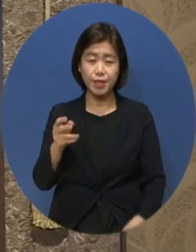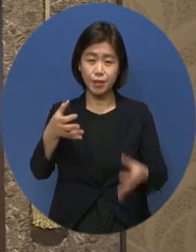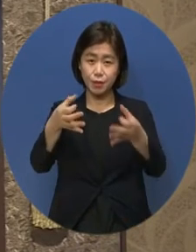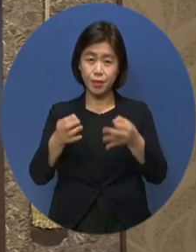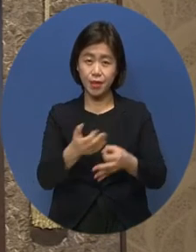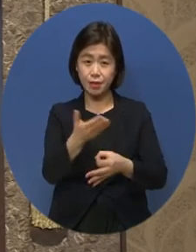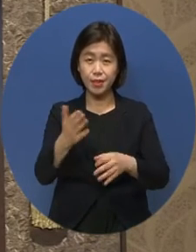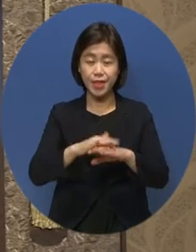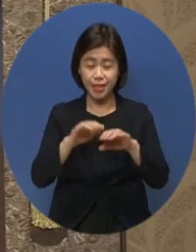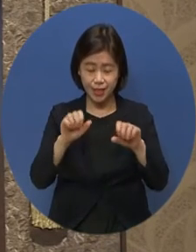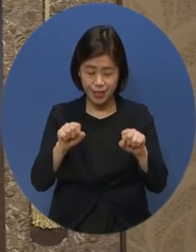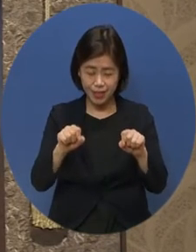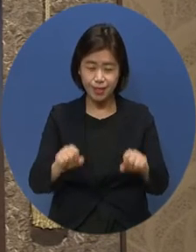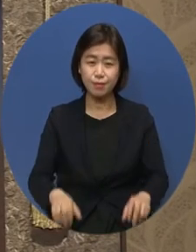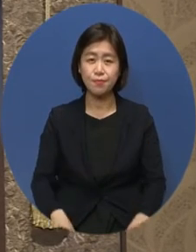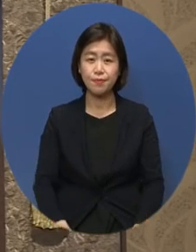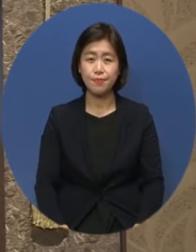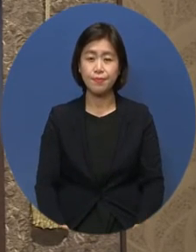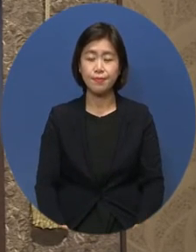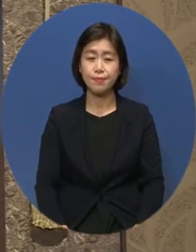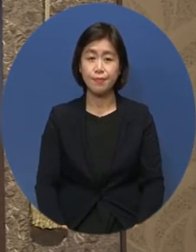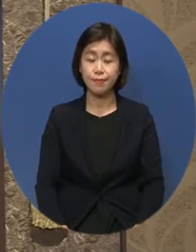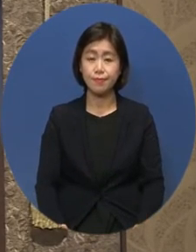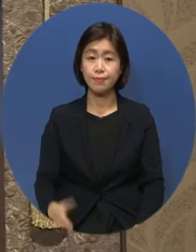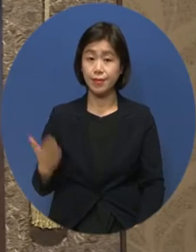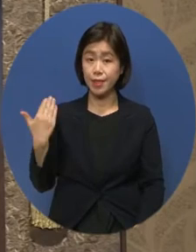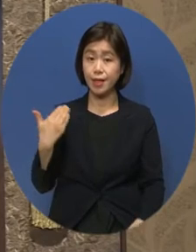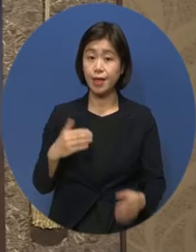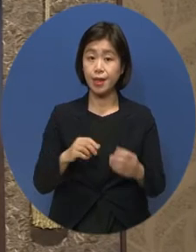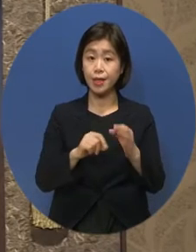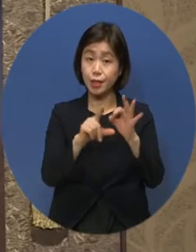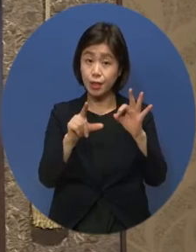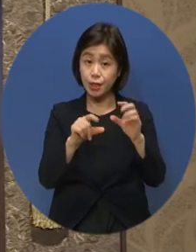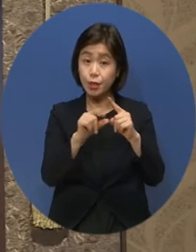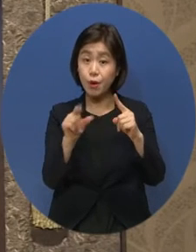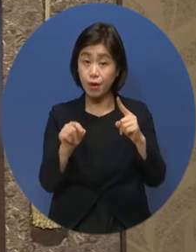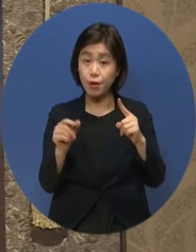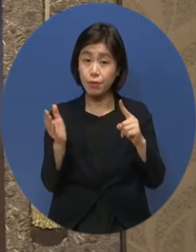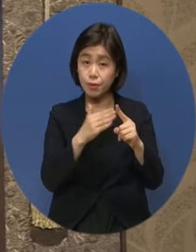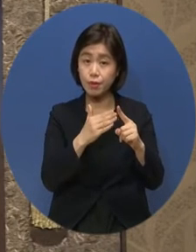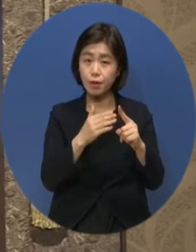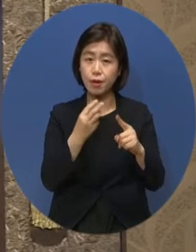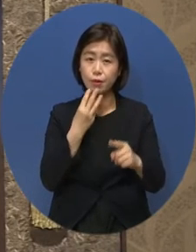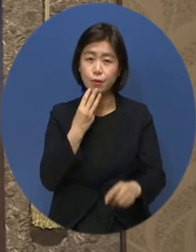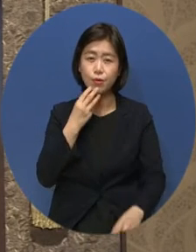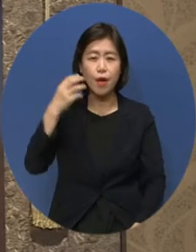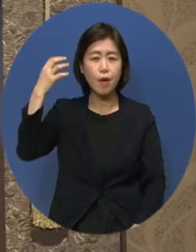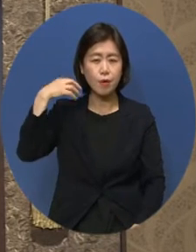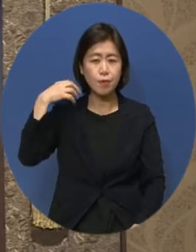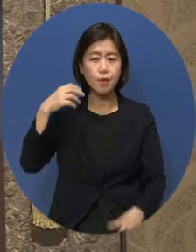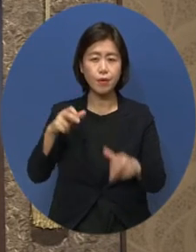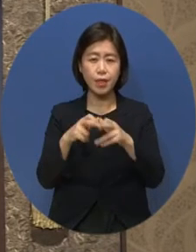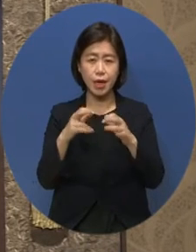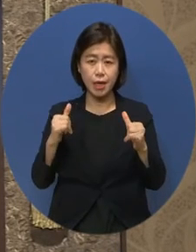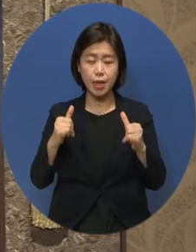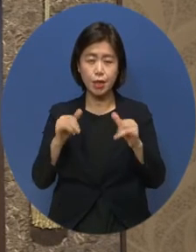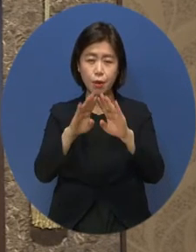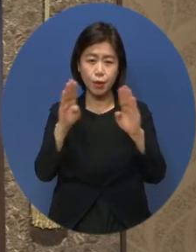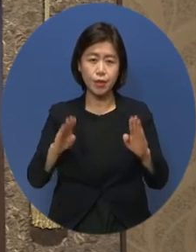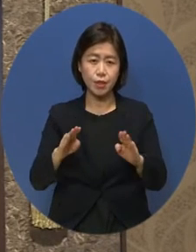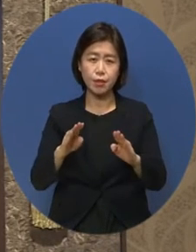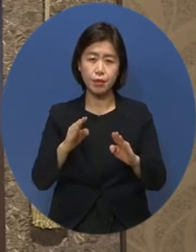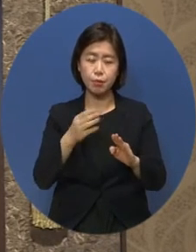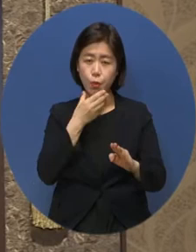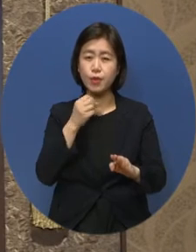안녕하세요 4 지난 1월부터 영동 포장에 복스 간 관장을 맡게 된 최종 한 해라고